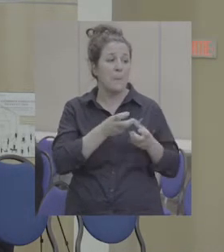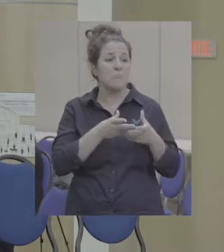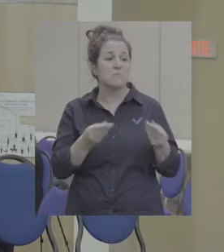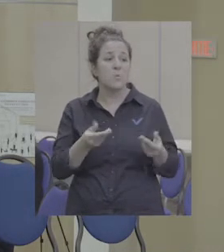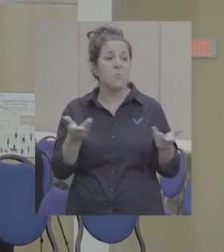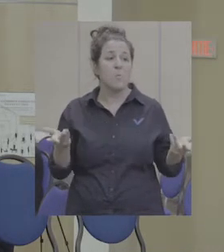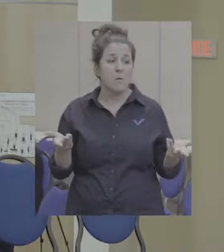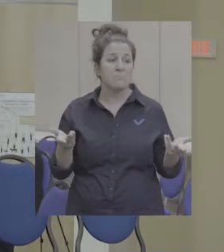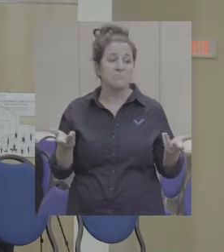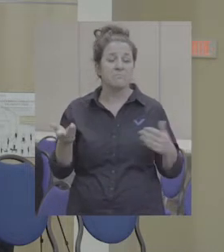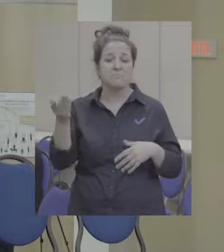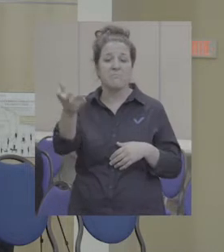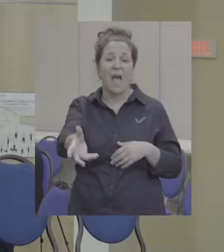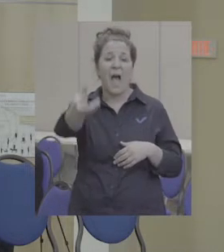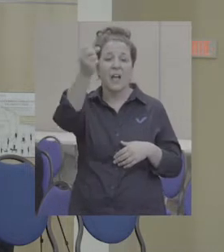peut-être d'engager